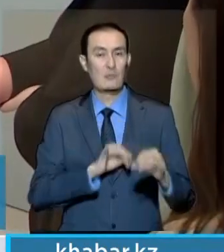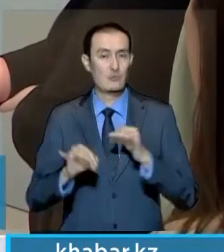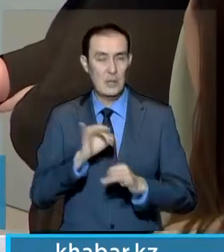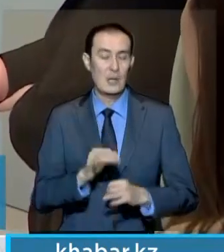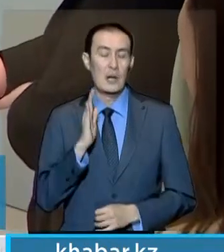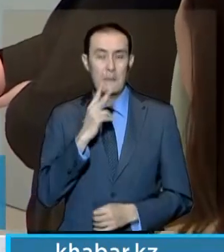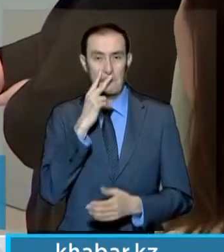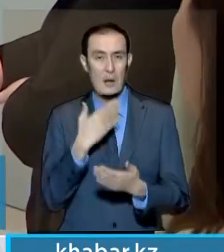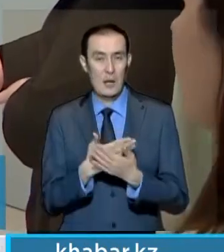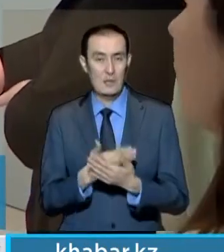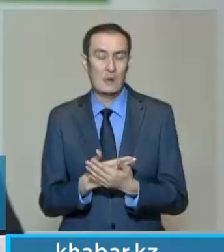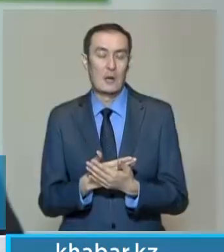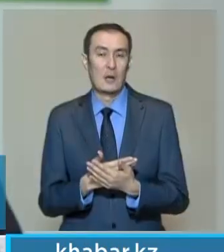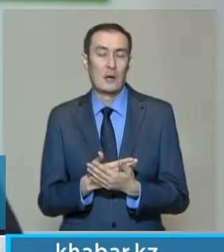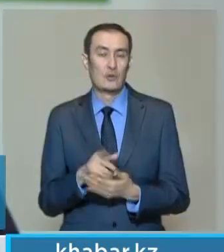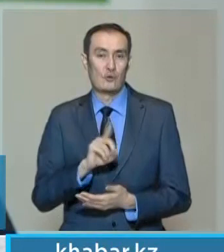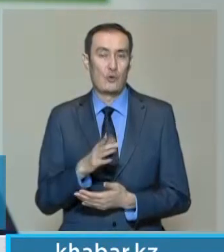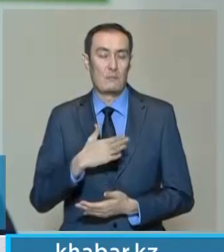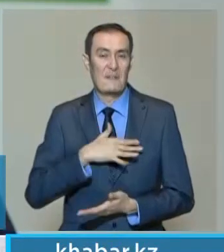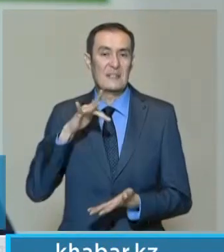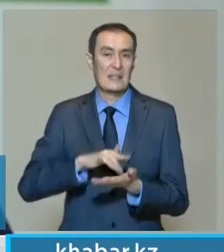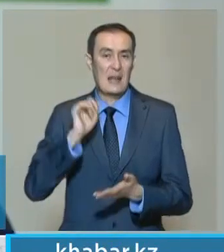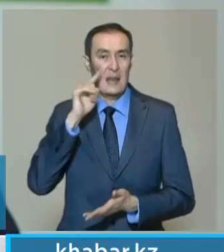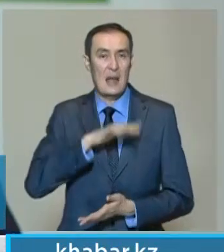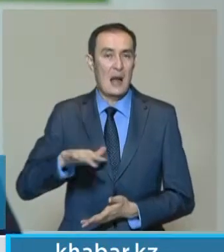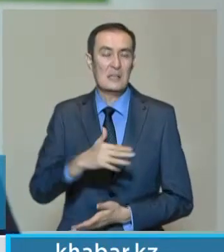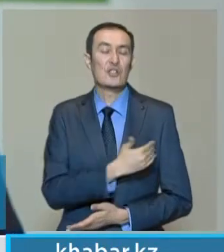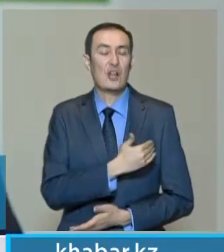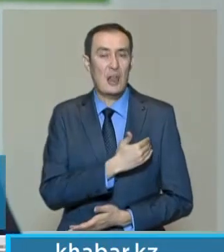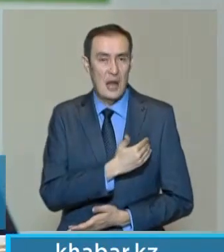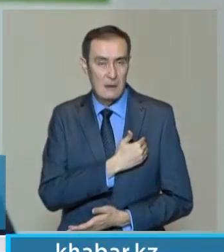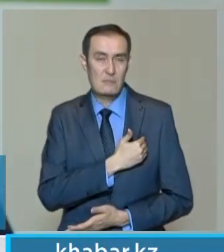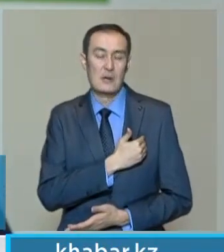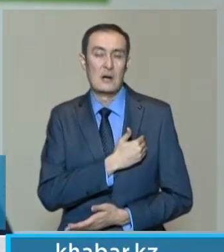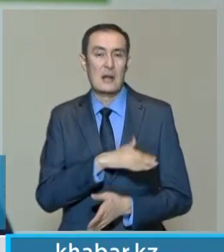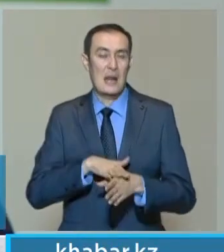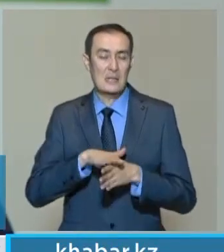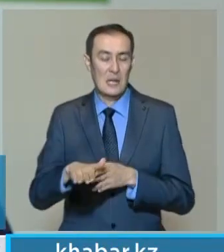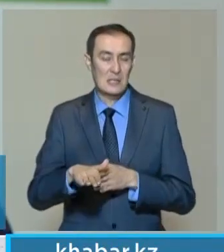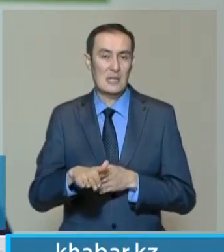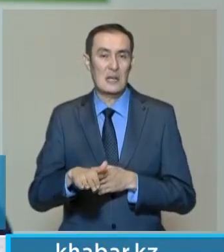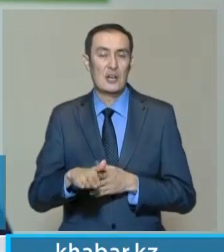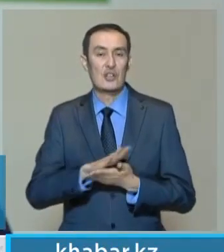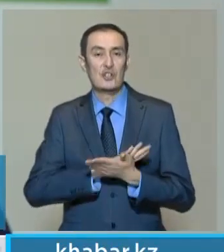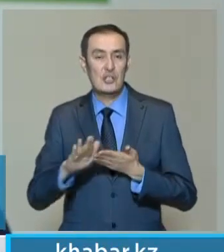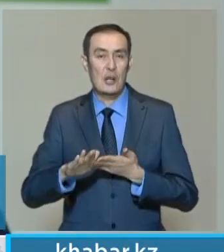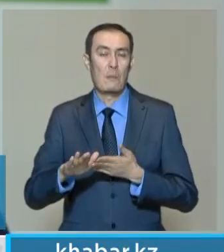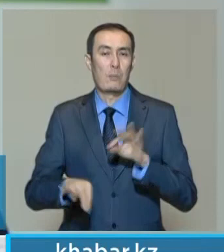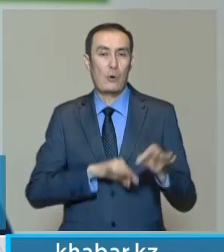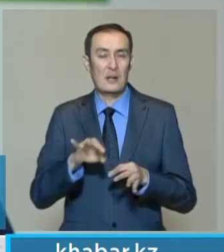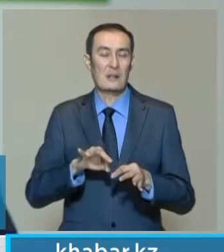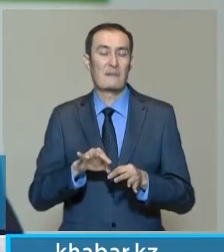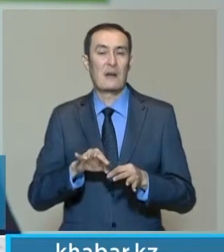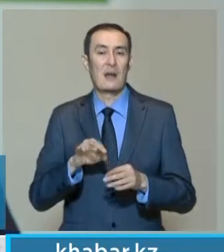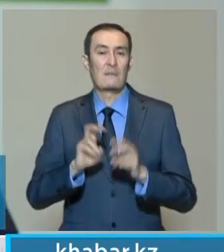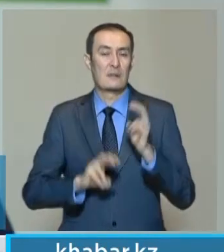что, выступая одним фронтом, что мы центрально заинтересованы в реализации зеленых проектов, в